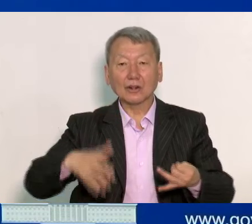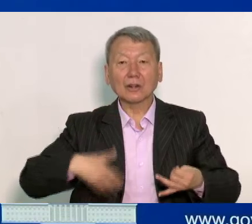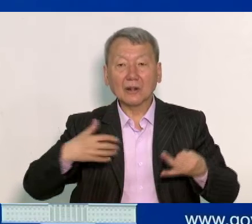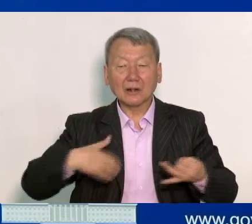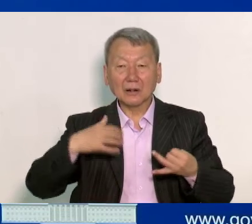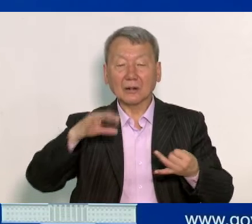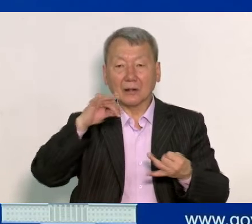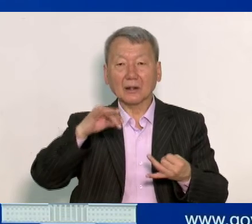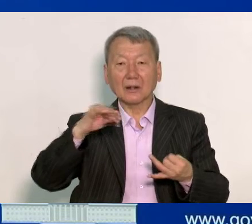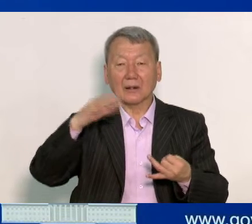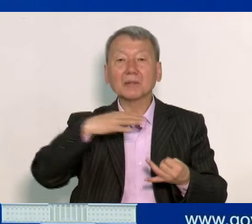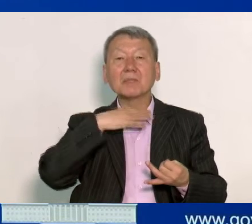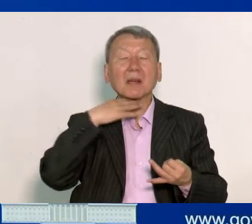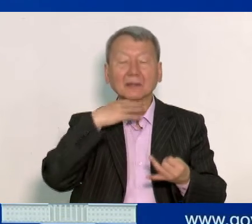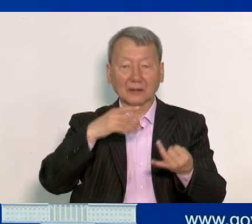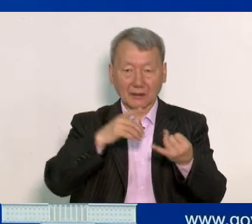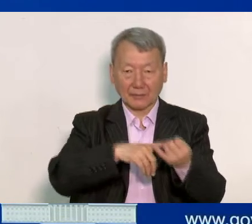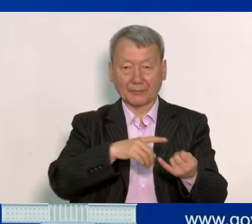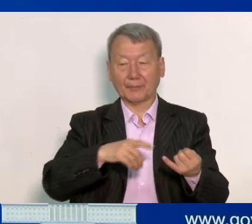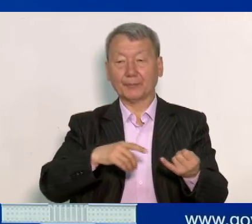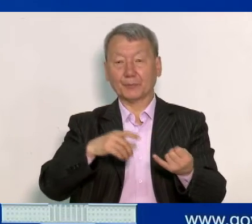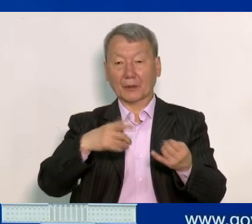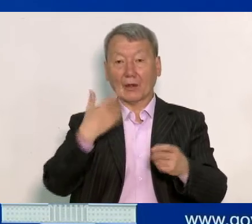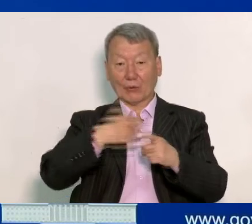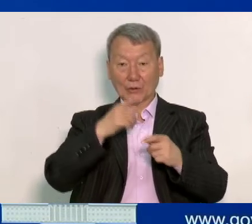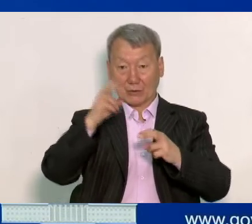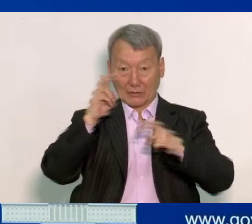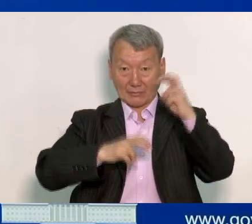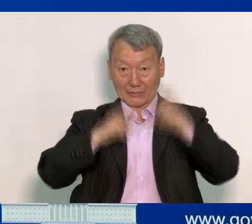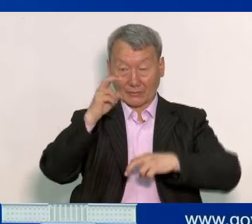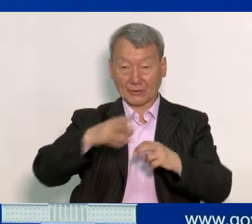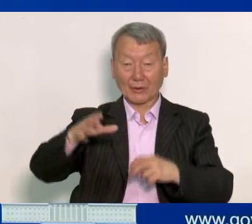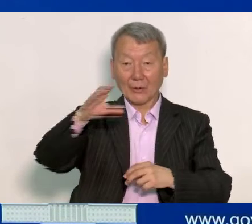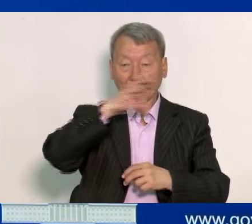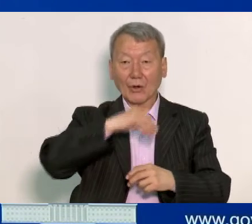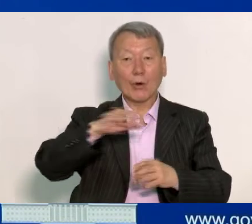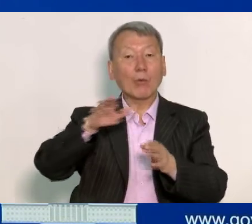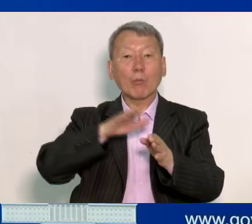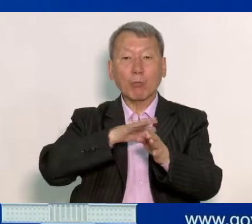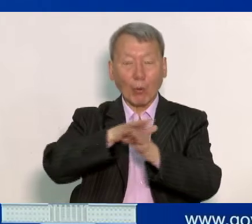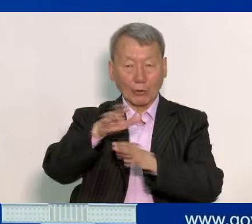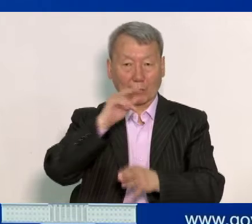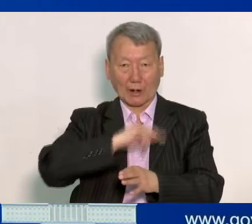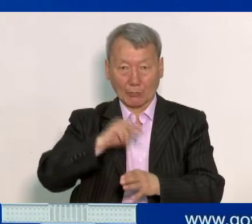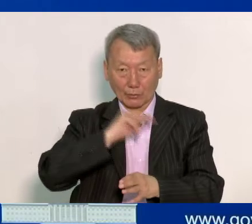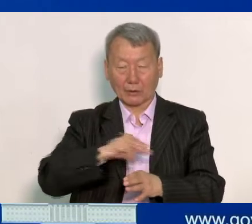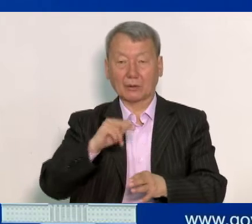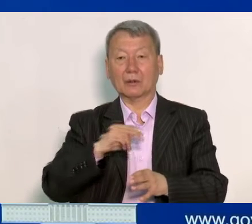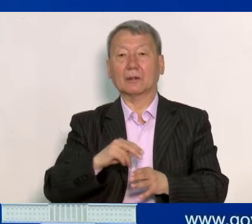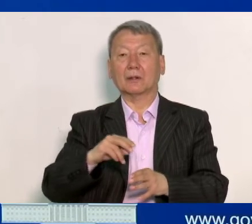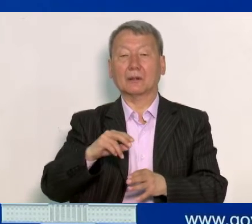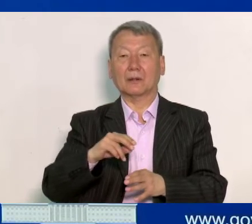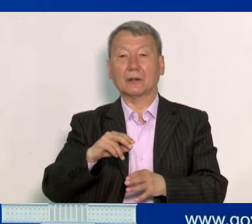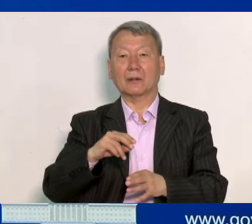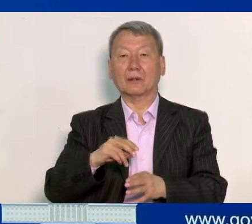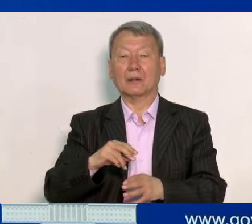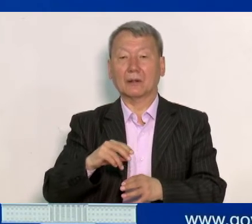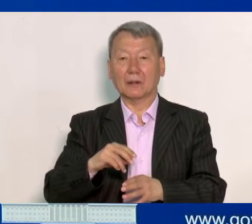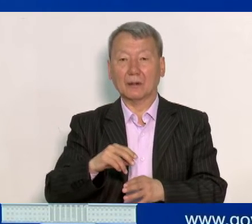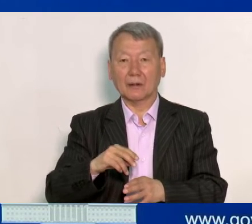животных и по переработке мясной продукции. Вот эти предприятия они полностью сейчас работают, но